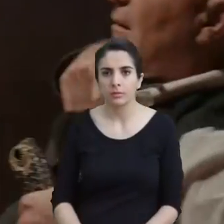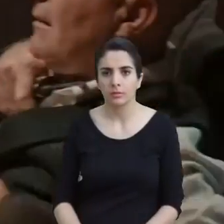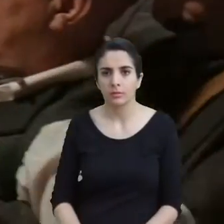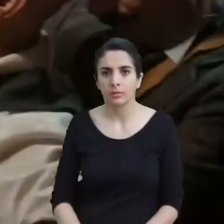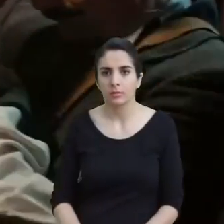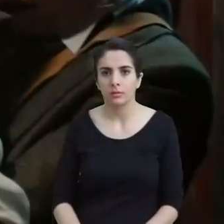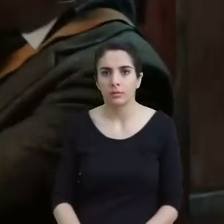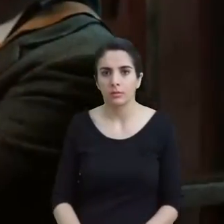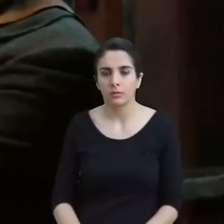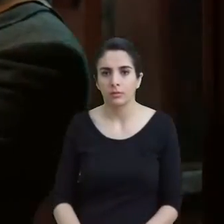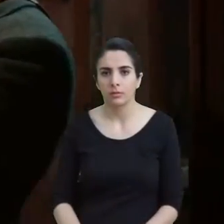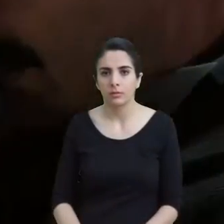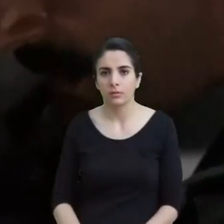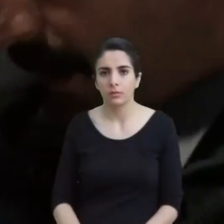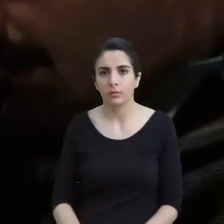namluları onlara dönük.